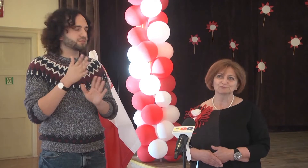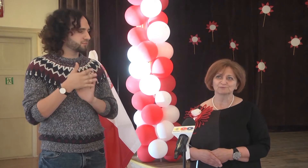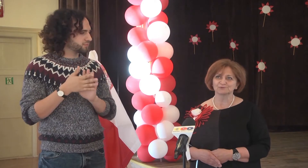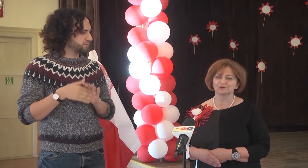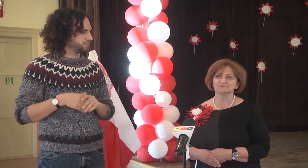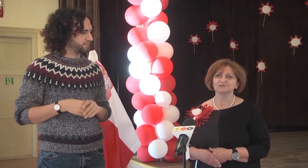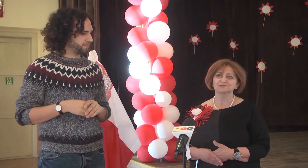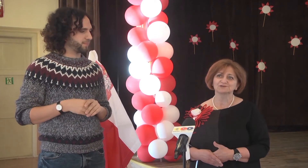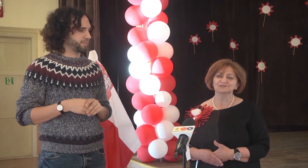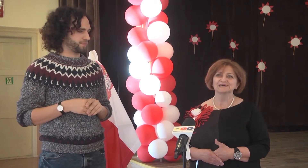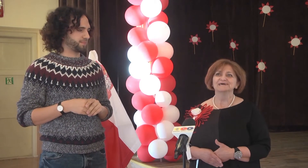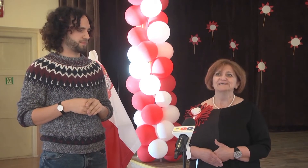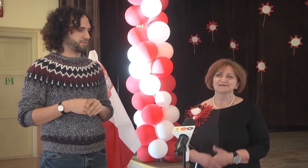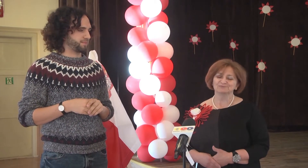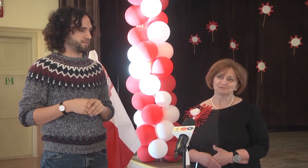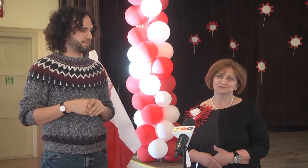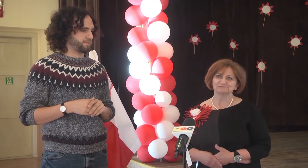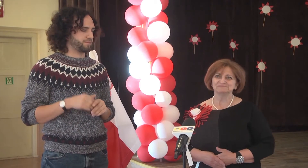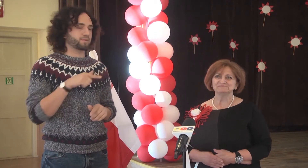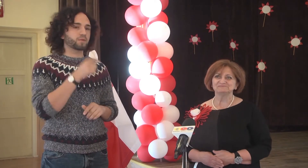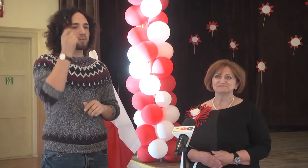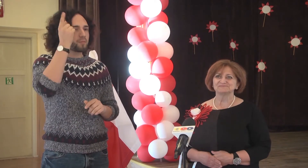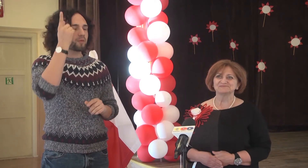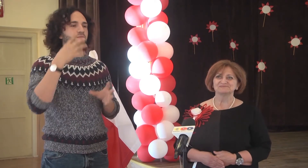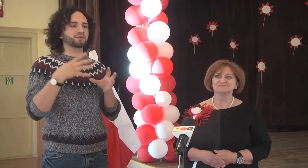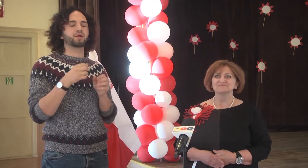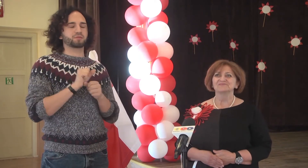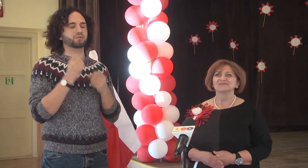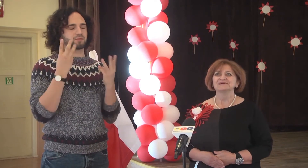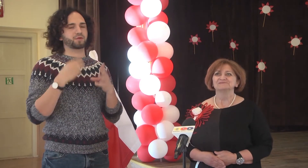trzech służb mundurowych i stąd taki pomysł